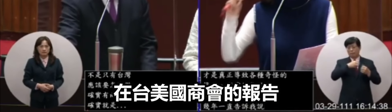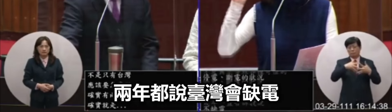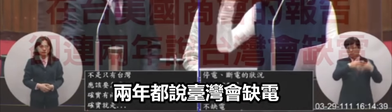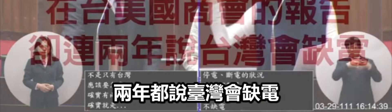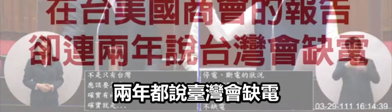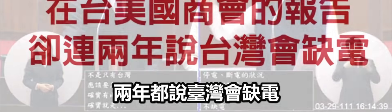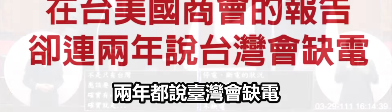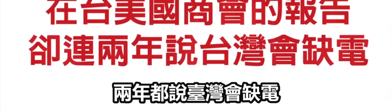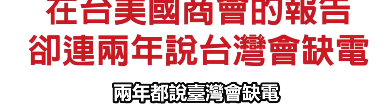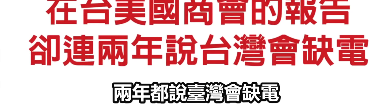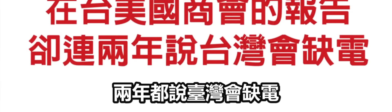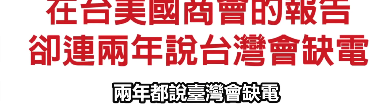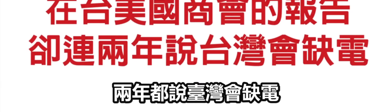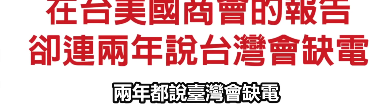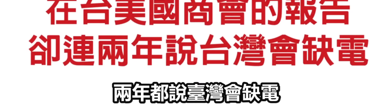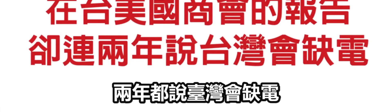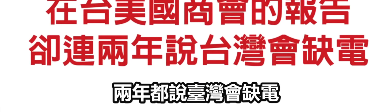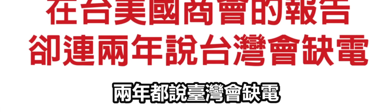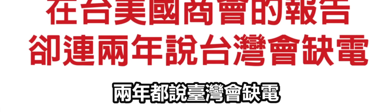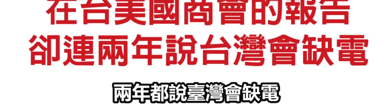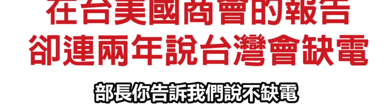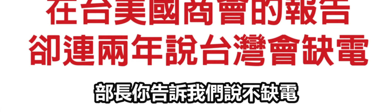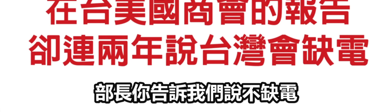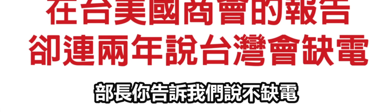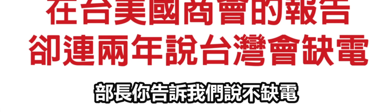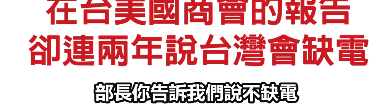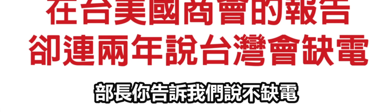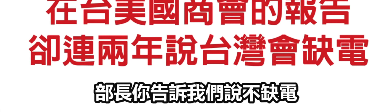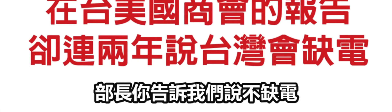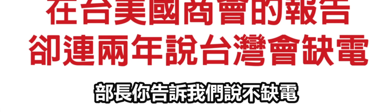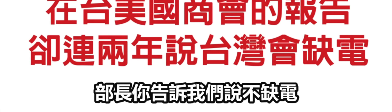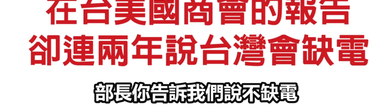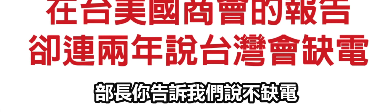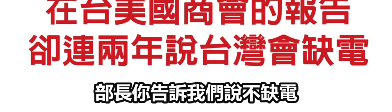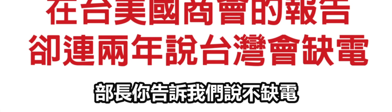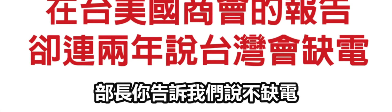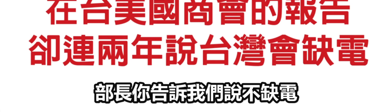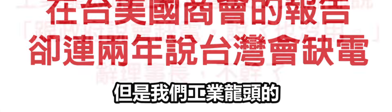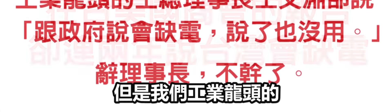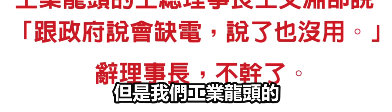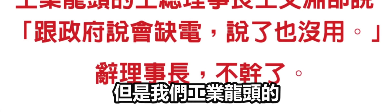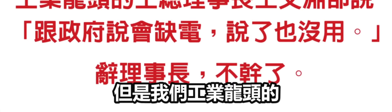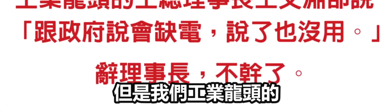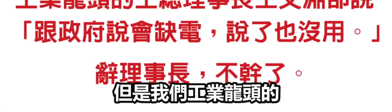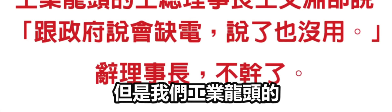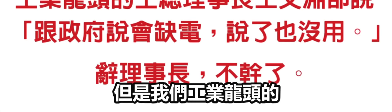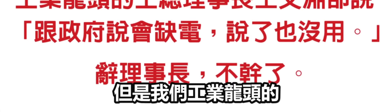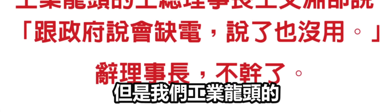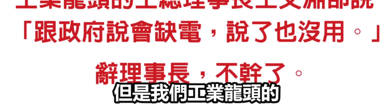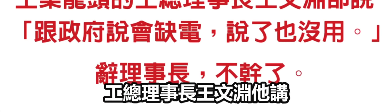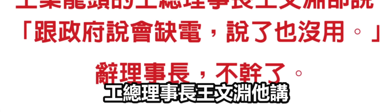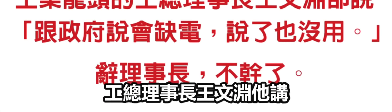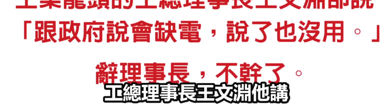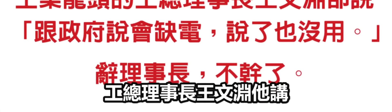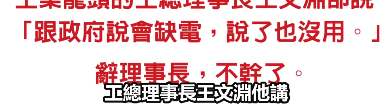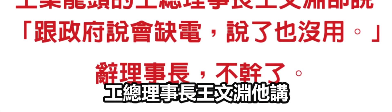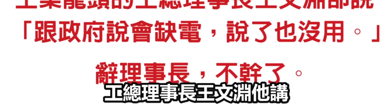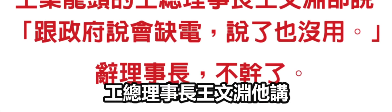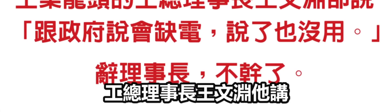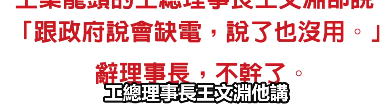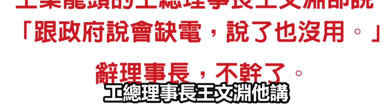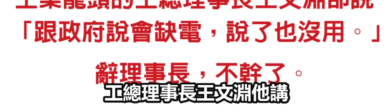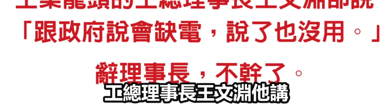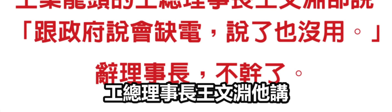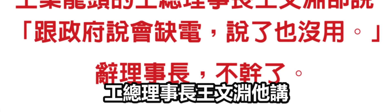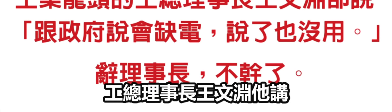告，两年都说台湾会缺电。部长你告诉我们说不缺电，但是我们工业龙头的工总理事长